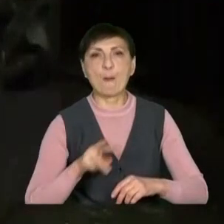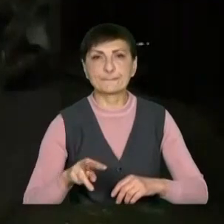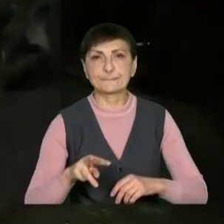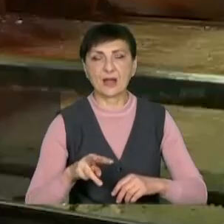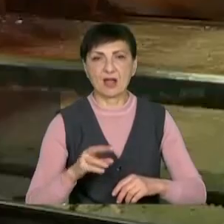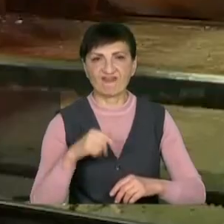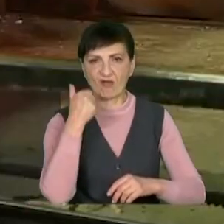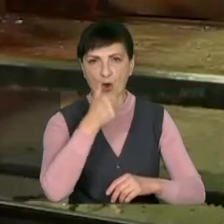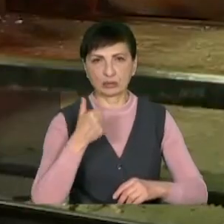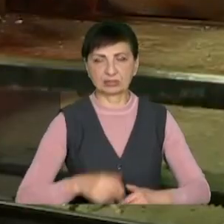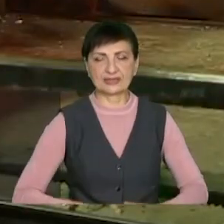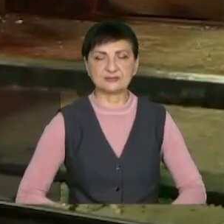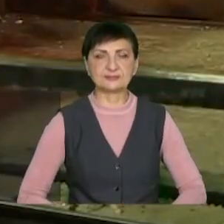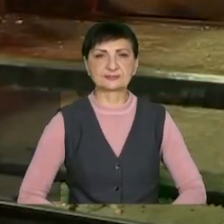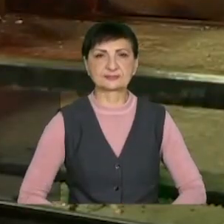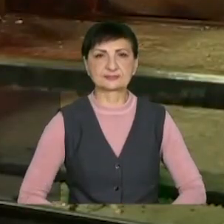в год.